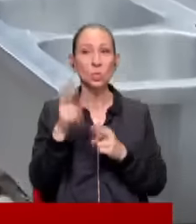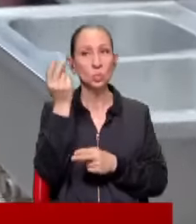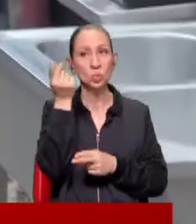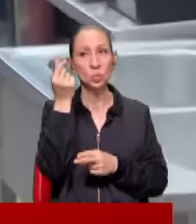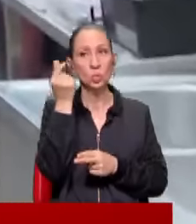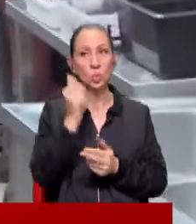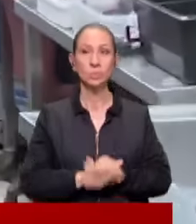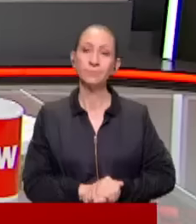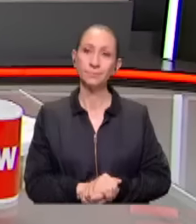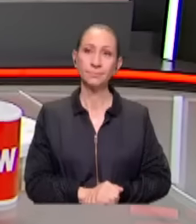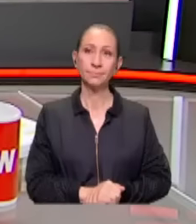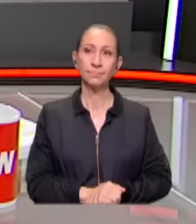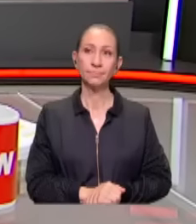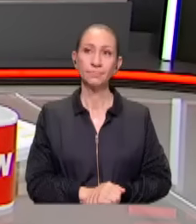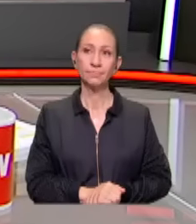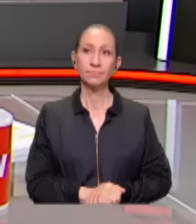unuttu.